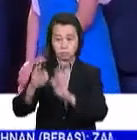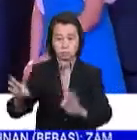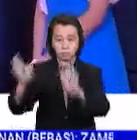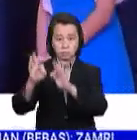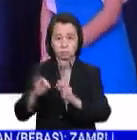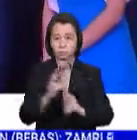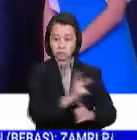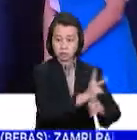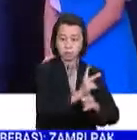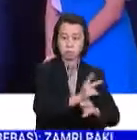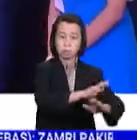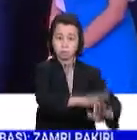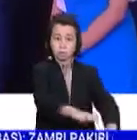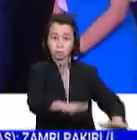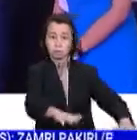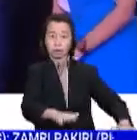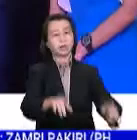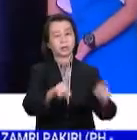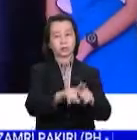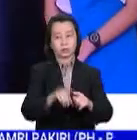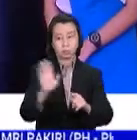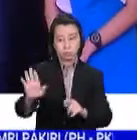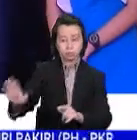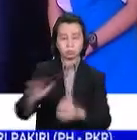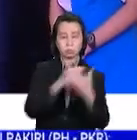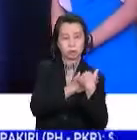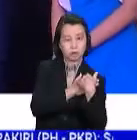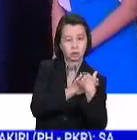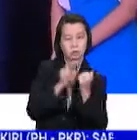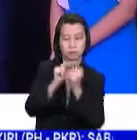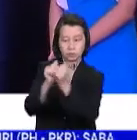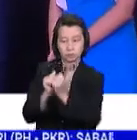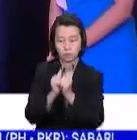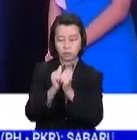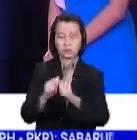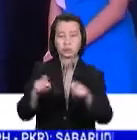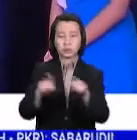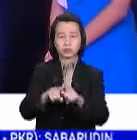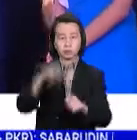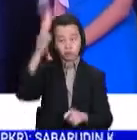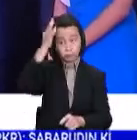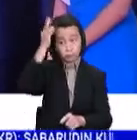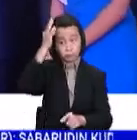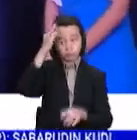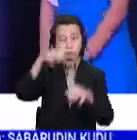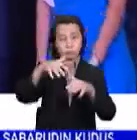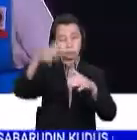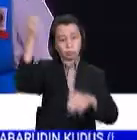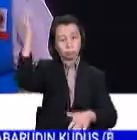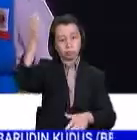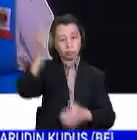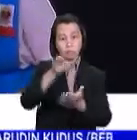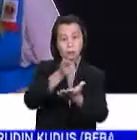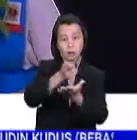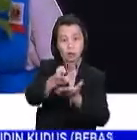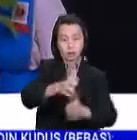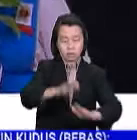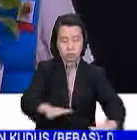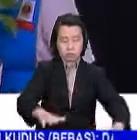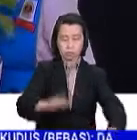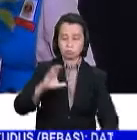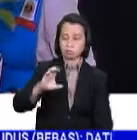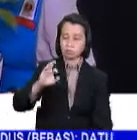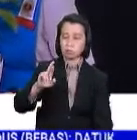kepada pelindungan kanak-kanak sebagai tanggungjawab bersama. Ia selaras dengan falsafah Konvensyen mengenai Hak Kanak-kanak